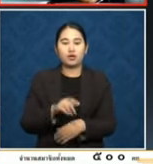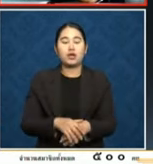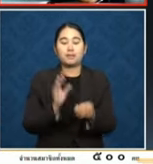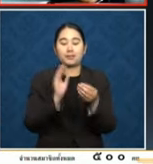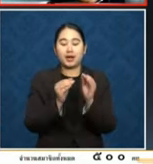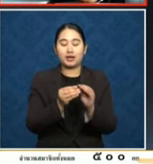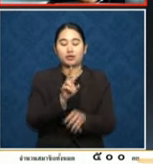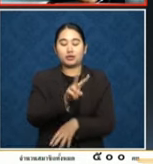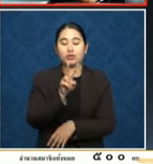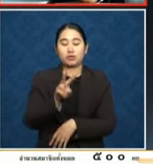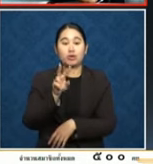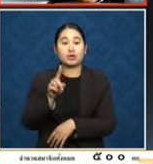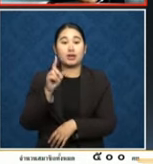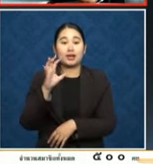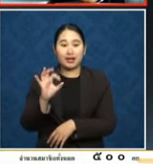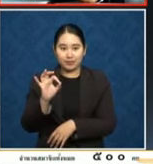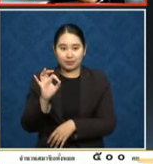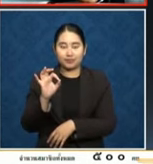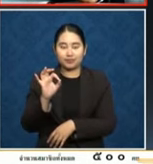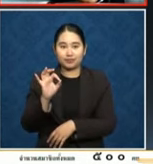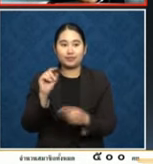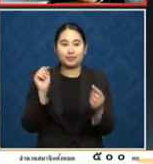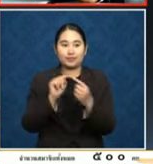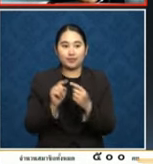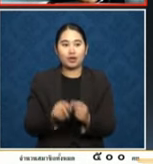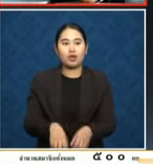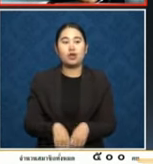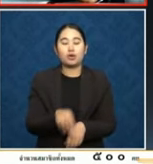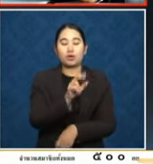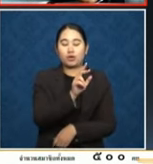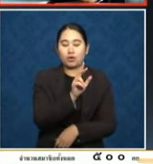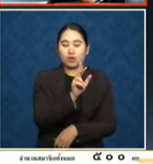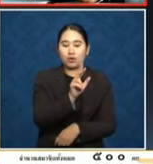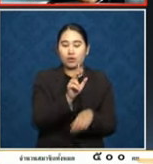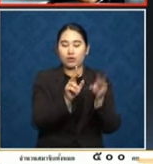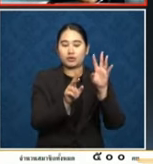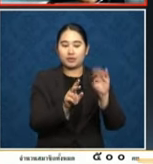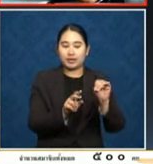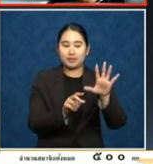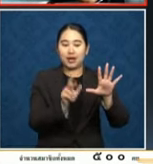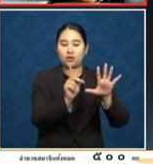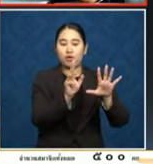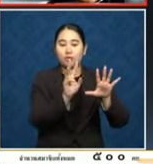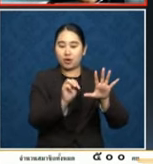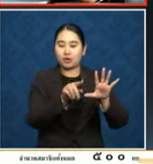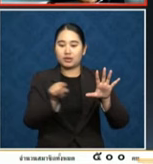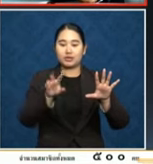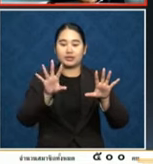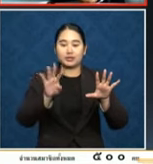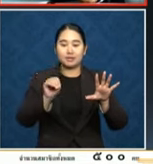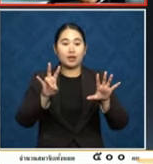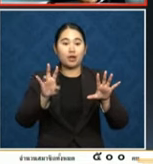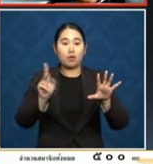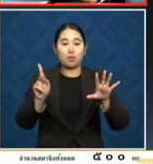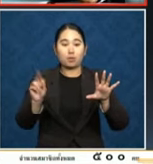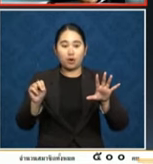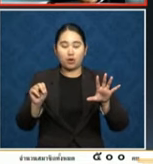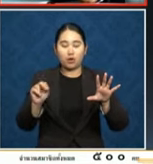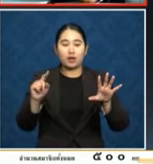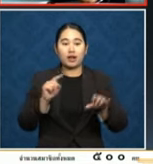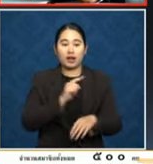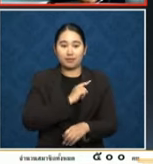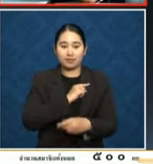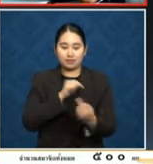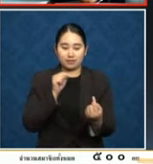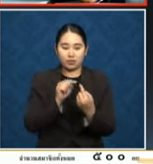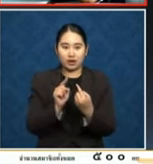2219นะครับช่วงกิโลเมตรที่45ถึงกิโลเมตรที่47ซึ่งถนนเส้นนี้ขึ้นกับนะครับแขวงการท